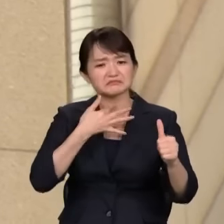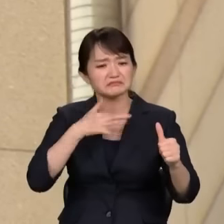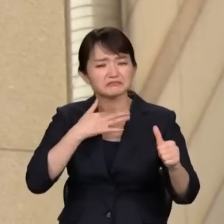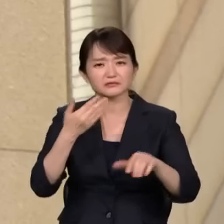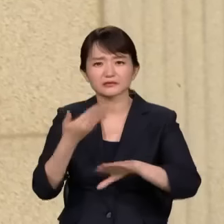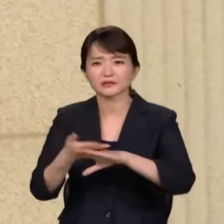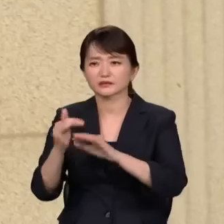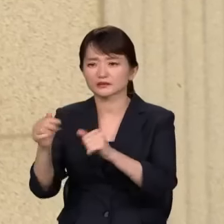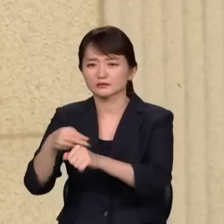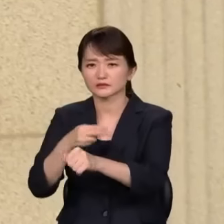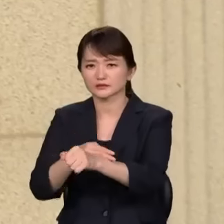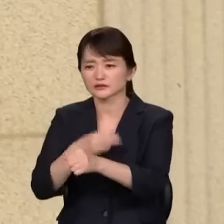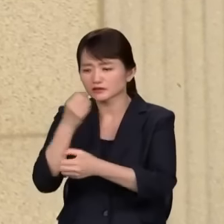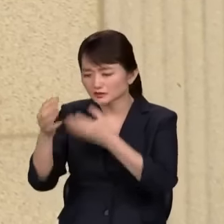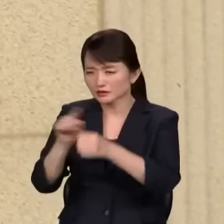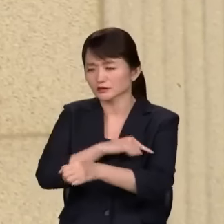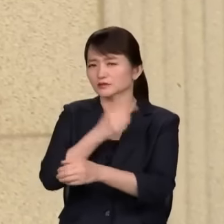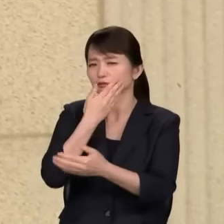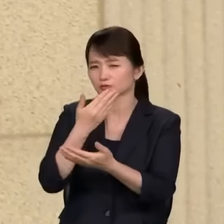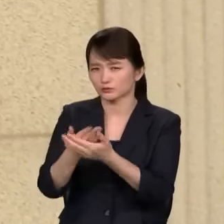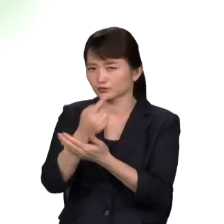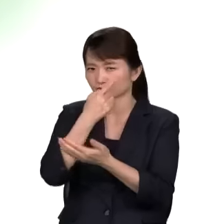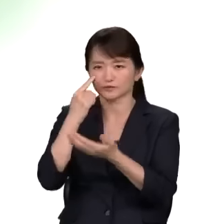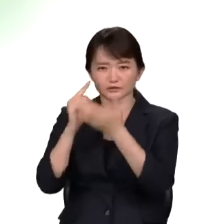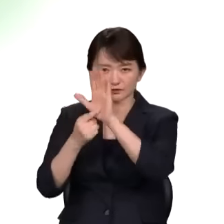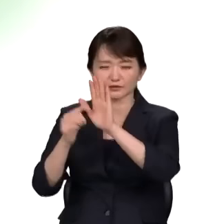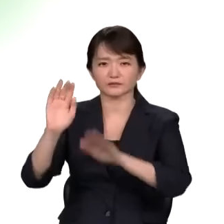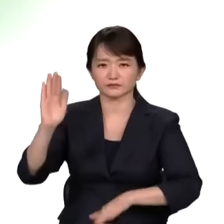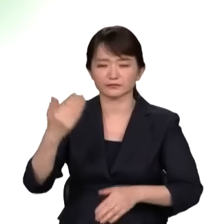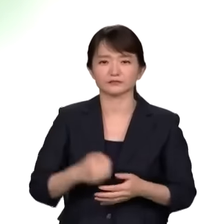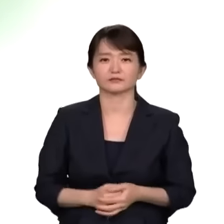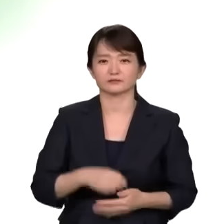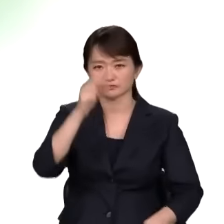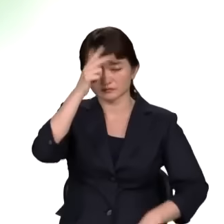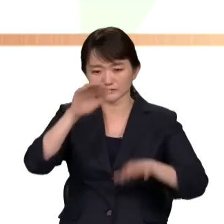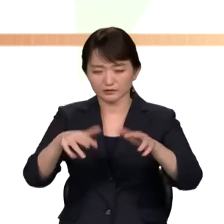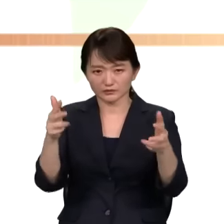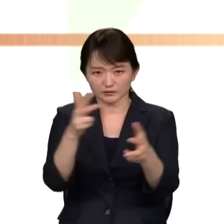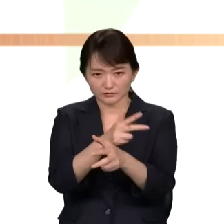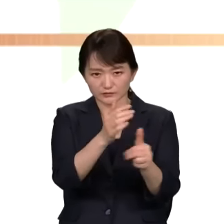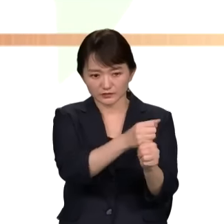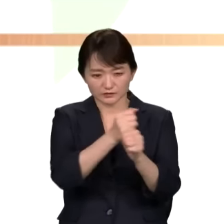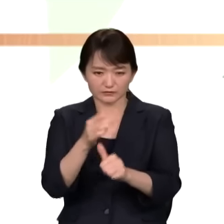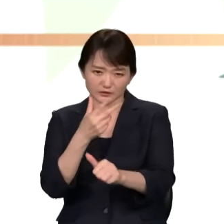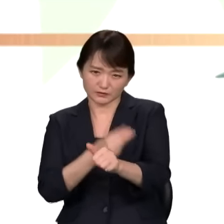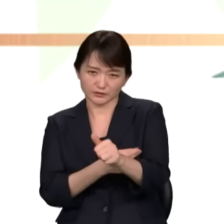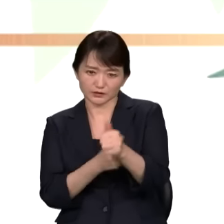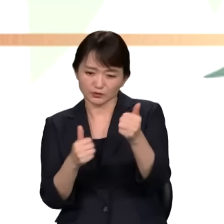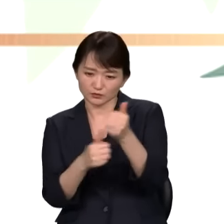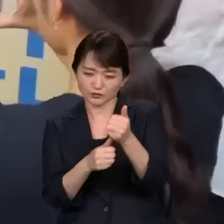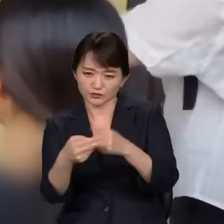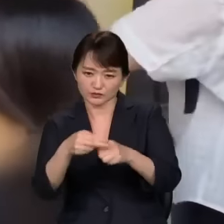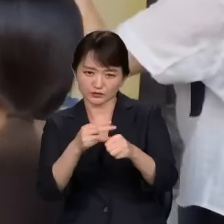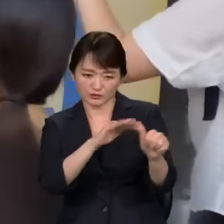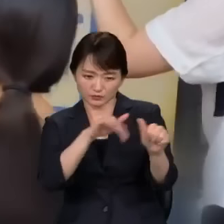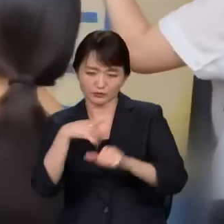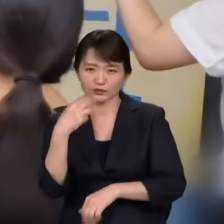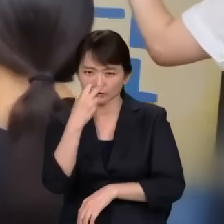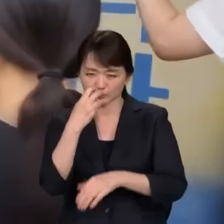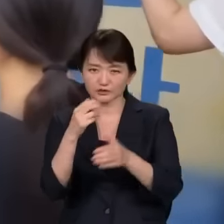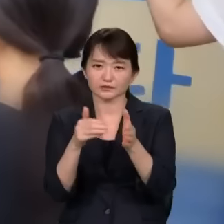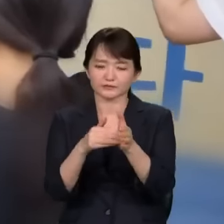의료진의 진술이 핵심적인 증거가 될 수 있는 겁니다. 경찰은 이번 주 입건된 마취유와 보조 의료진을 불러 조사했다고